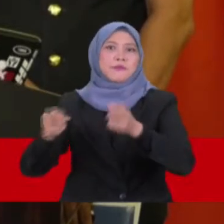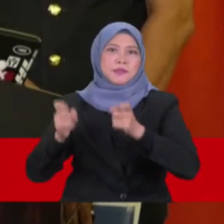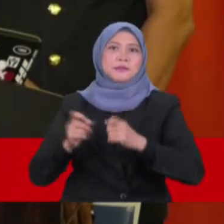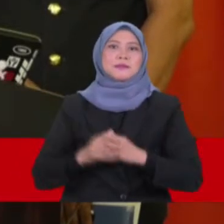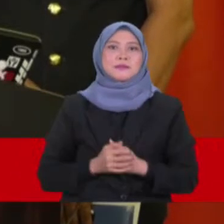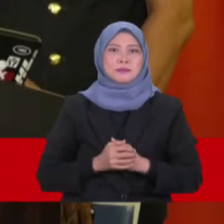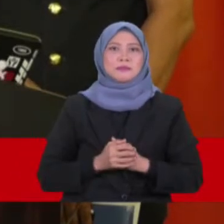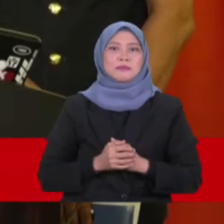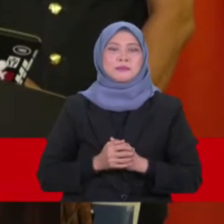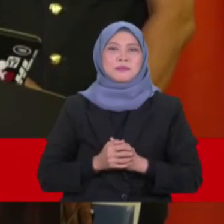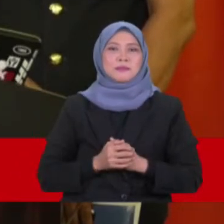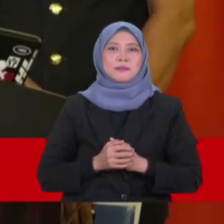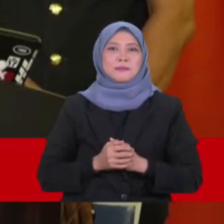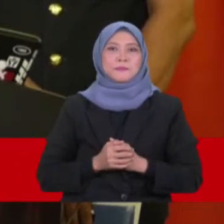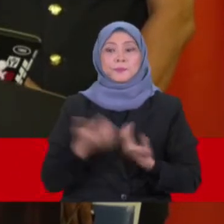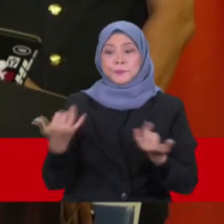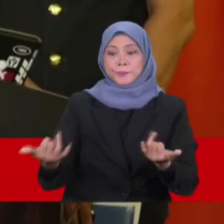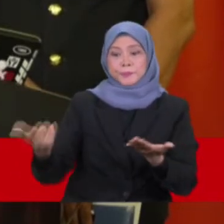Pelaporan